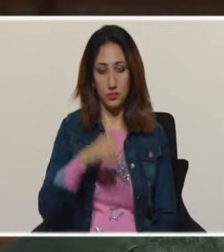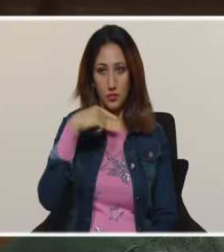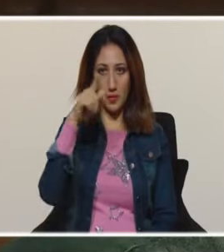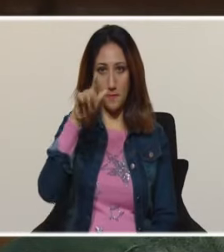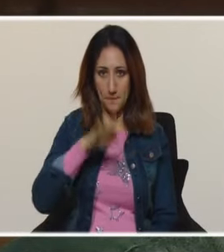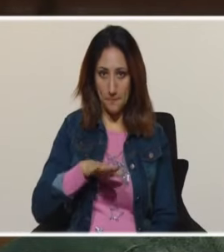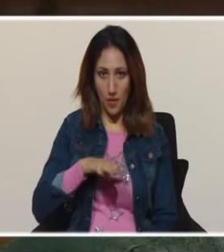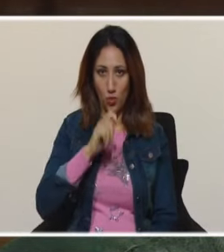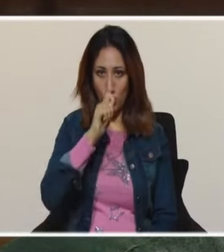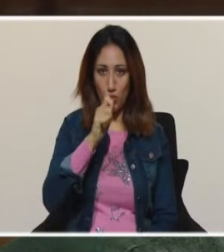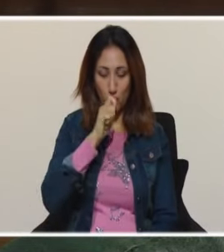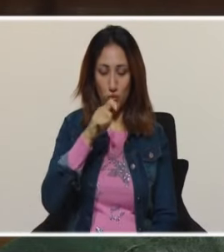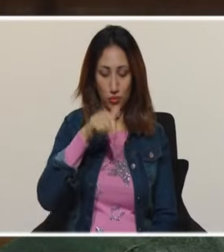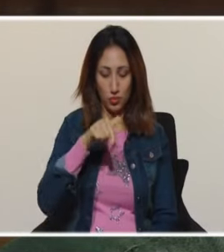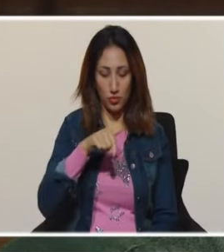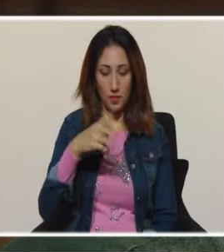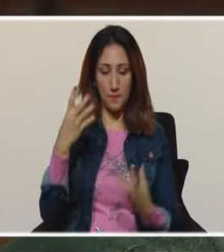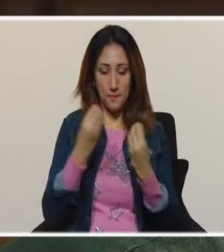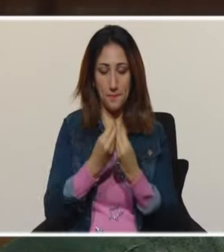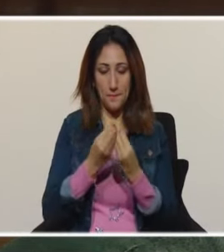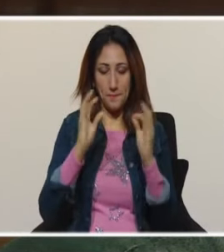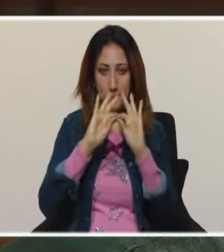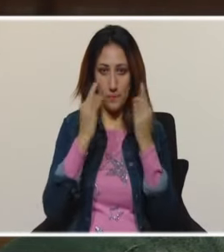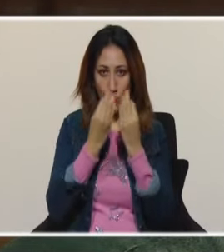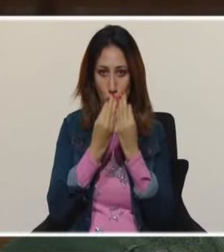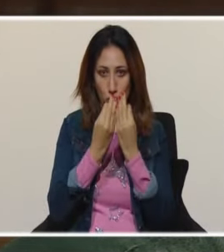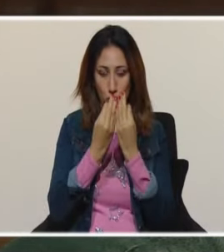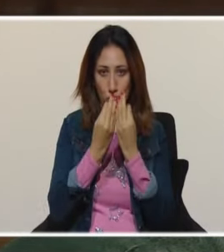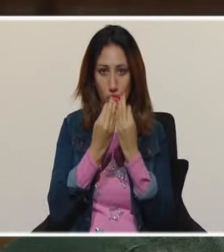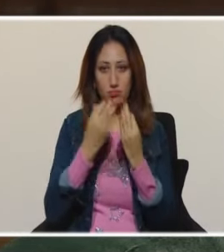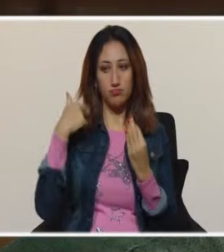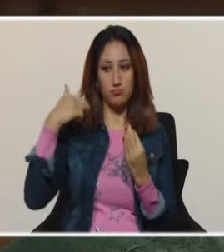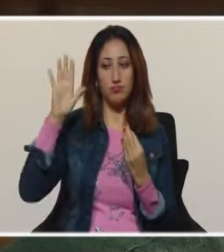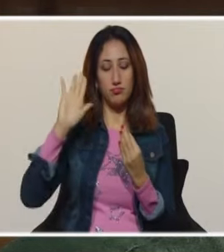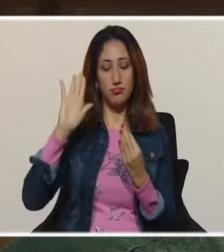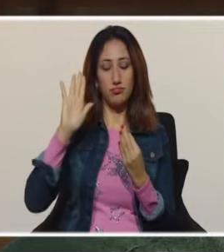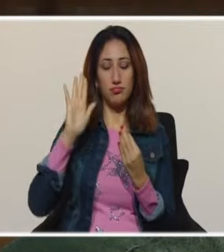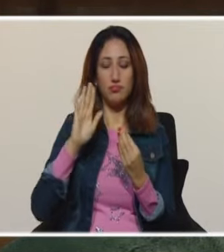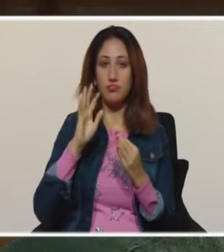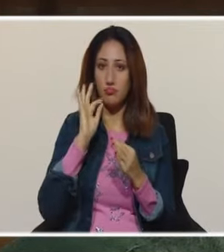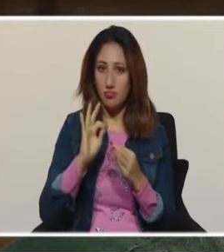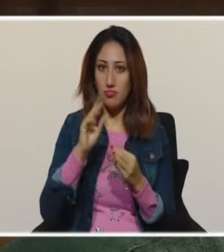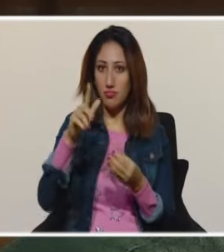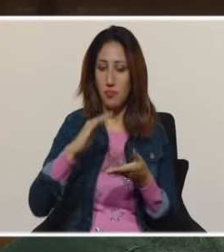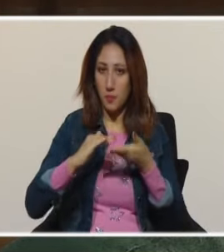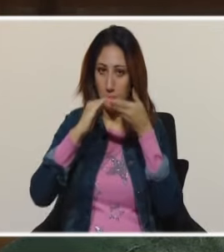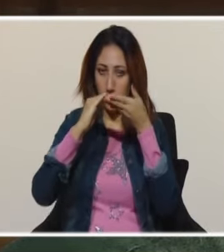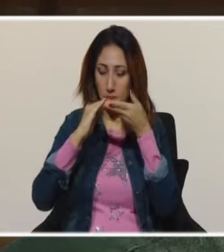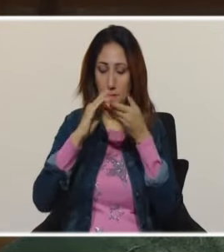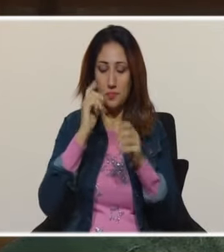الاستوديو النهاردة، ومعاها أسرتها اللي هي فخورة جدا بيها وبالدور اللي